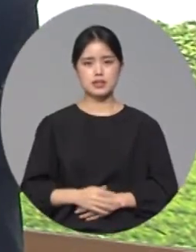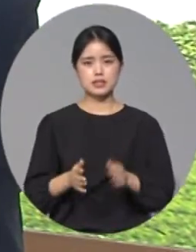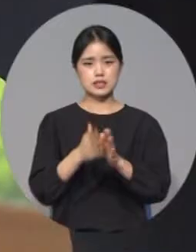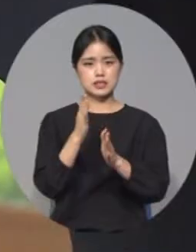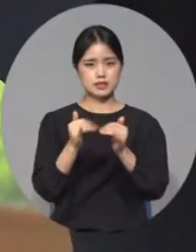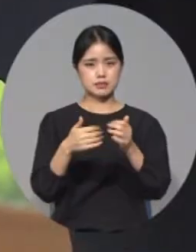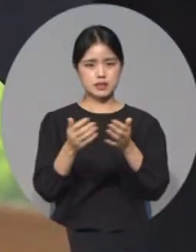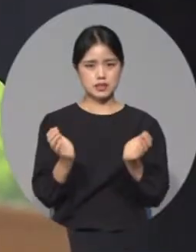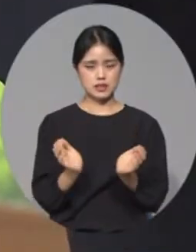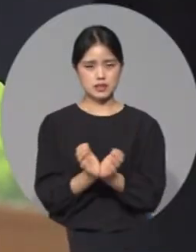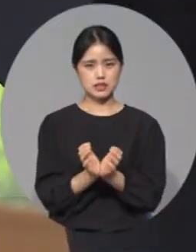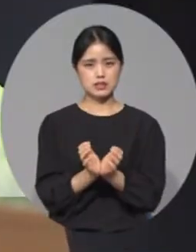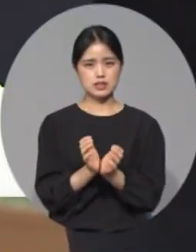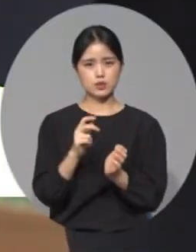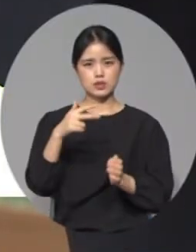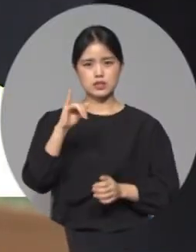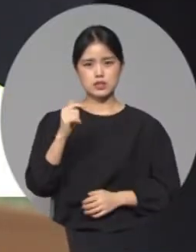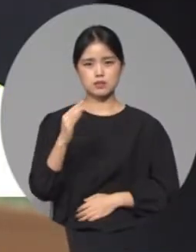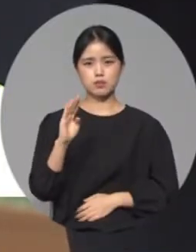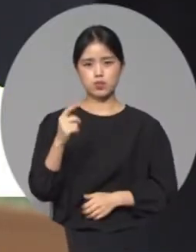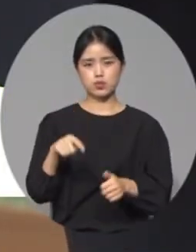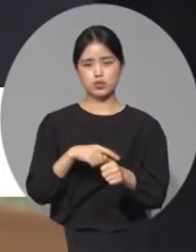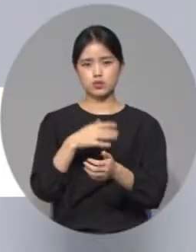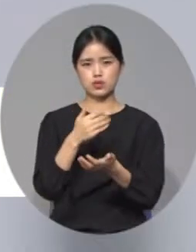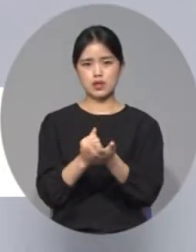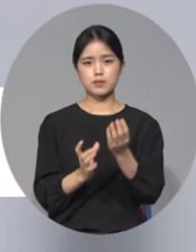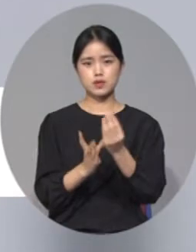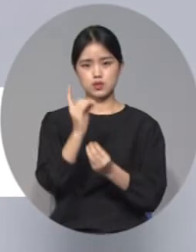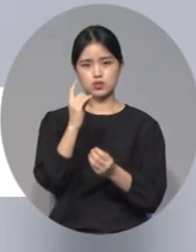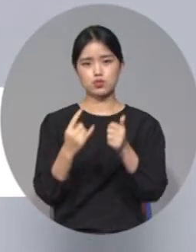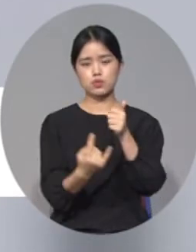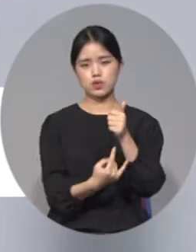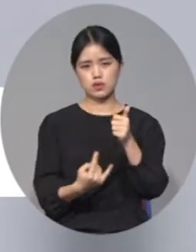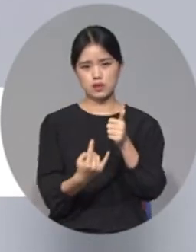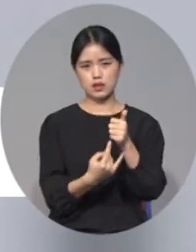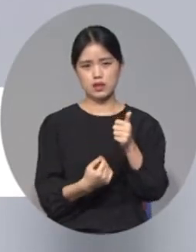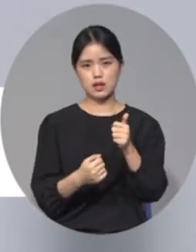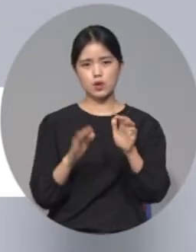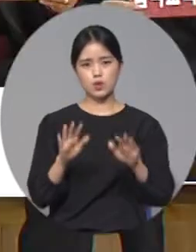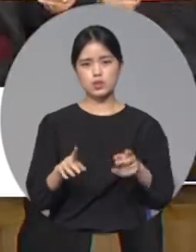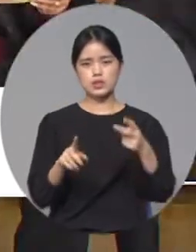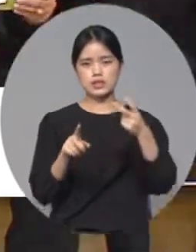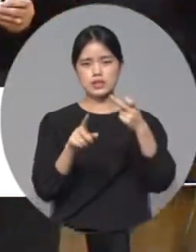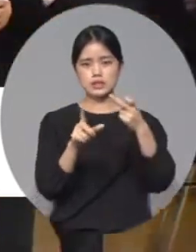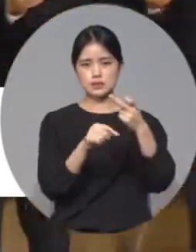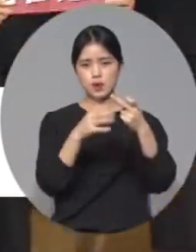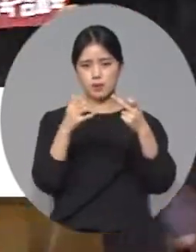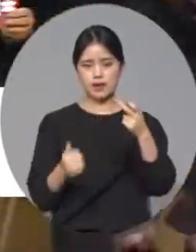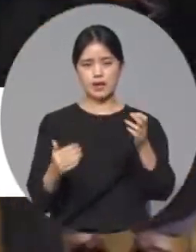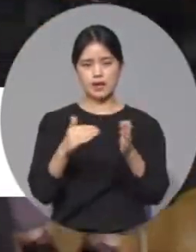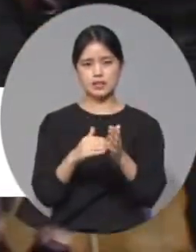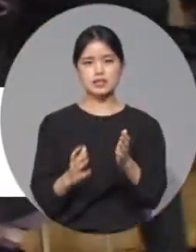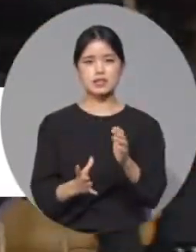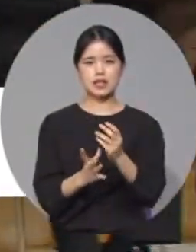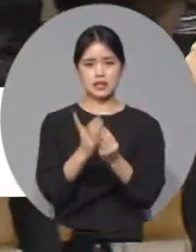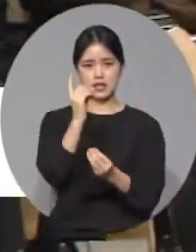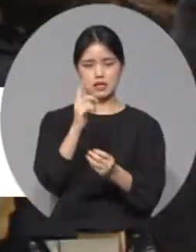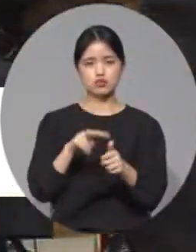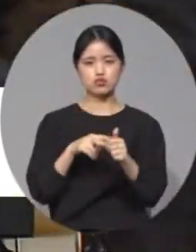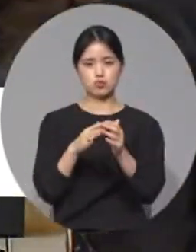시민단체들로 구성된 진보교육감 단일후보 선출위원회가 오는 11월 말까지 단일후보를 내겠다고 밝힌